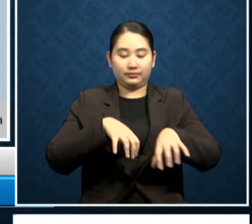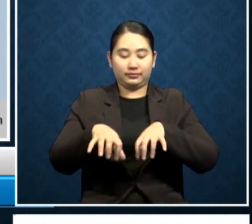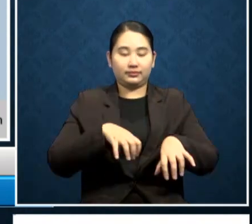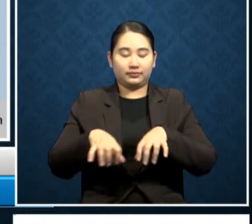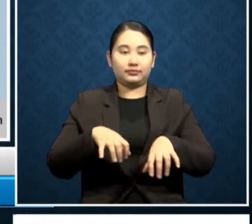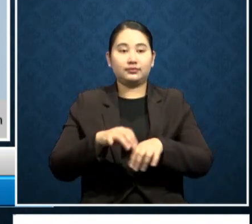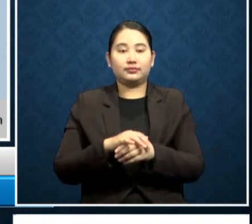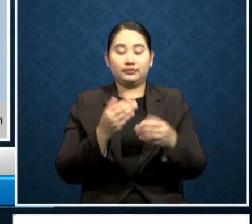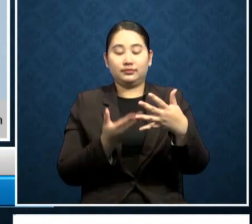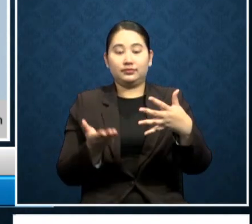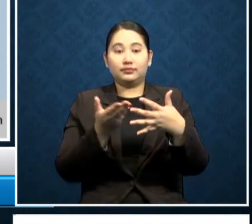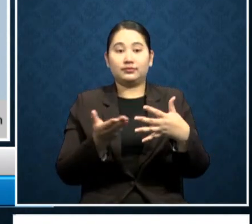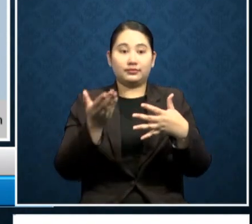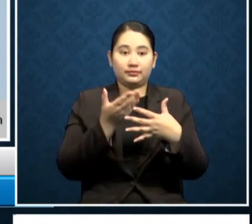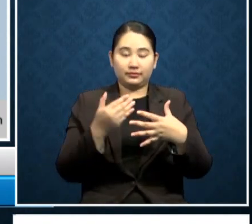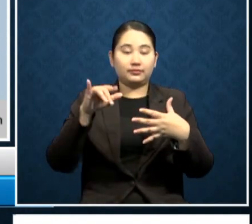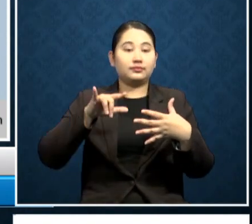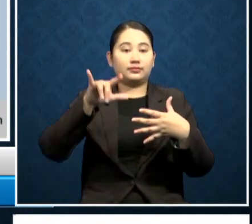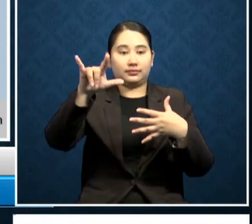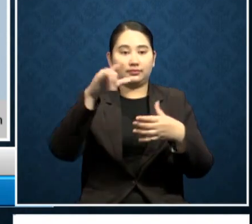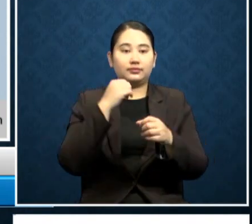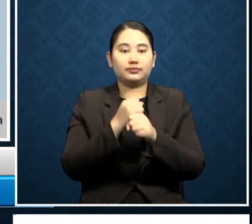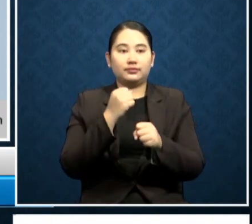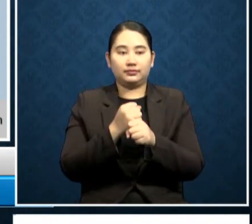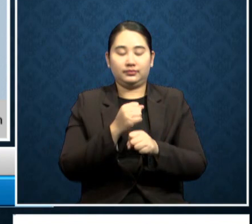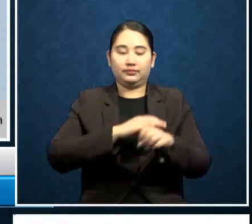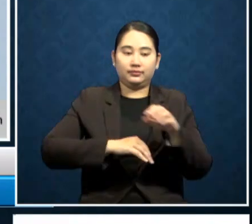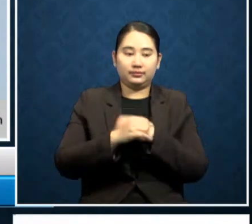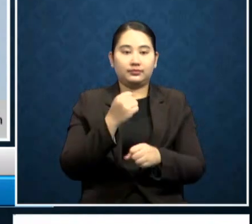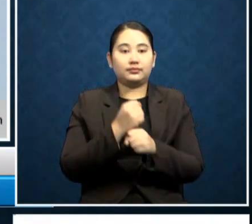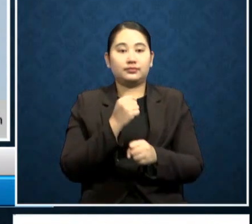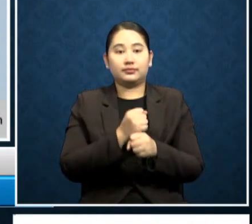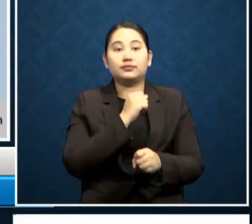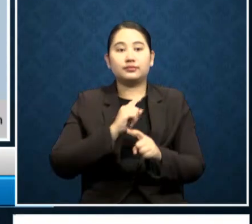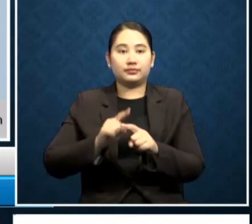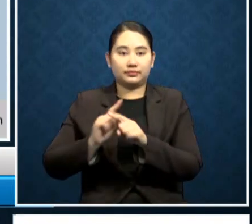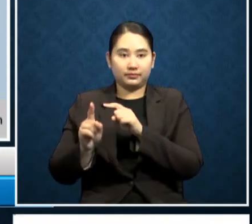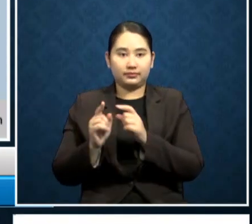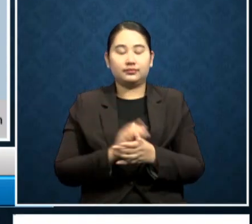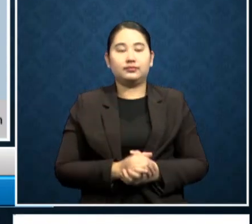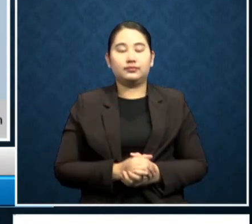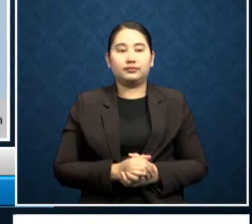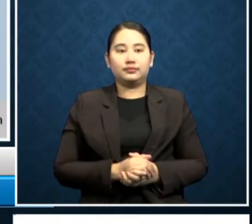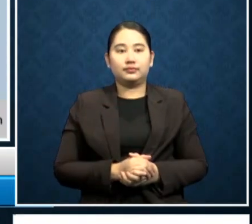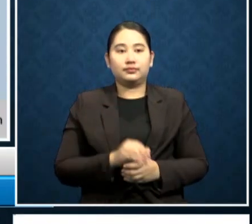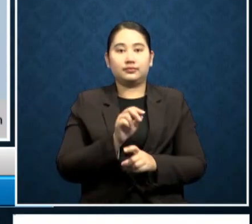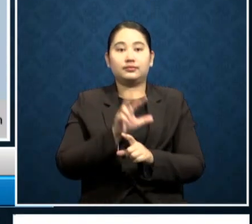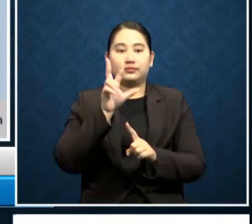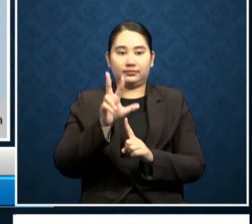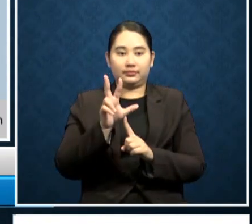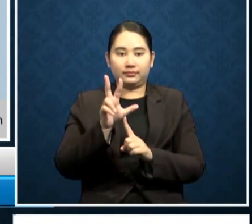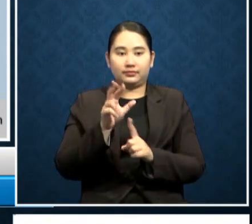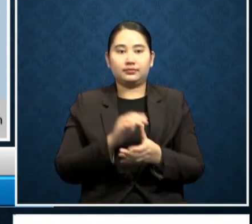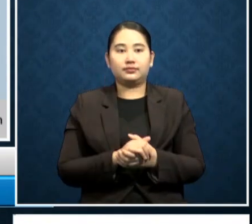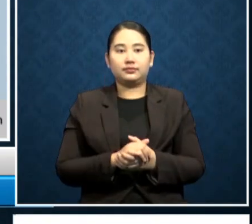เรียงลำดับของเครื่องบินในการปฏิบัติการบินทั้งทางการบินขึ้นและบินลงข้อที่ 3